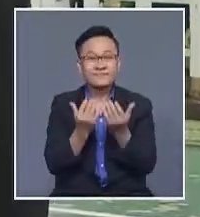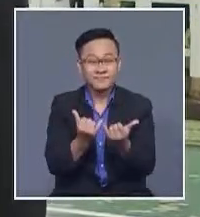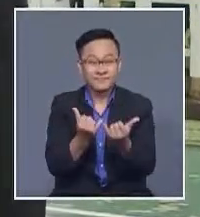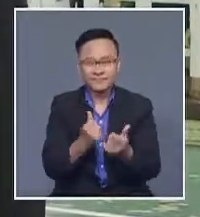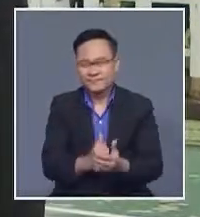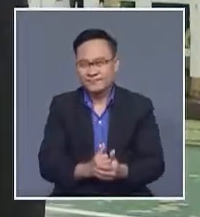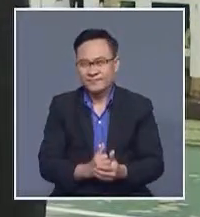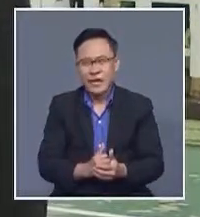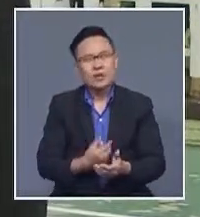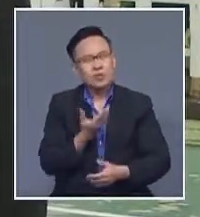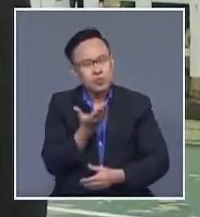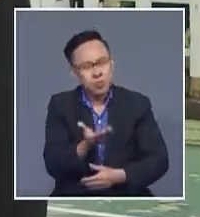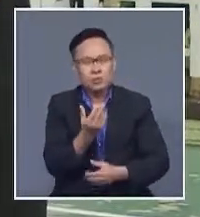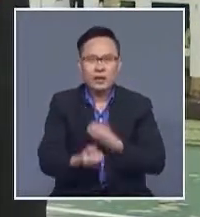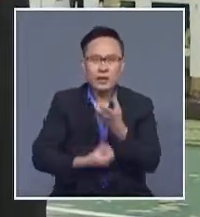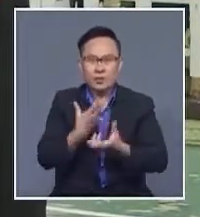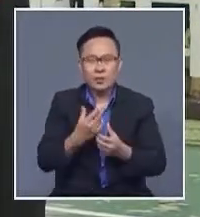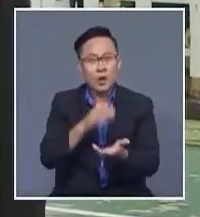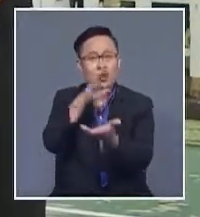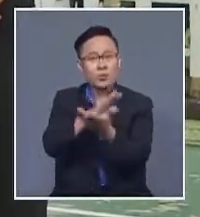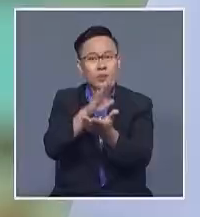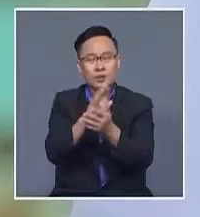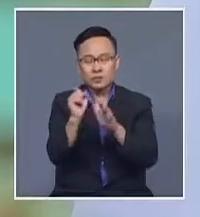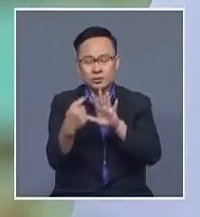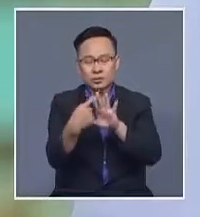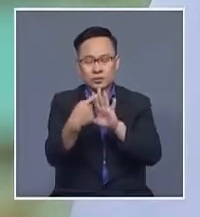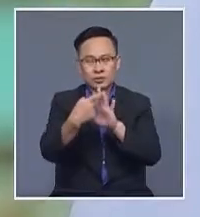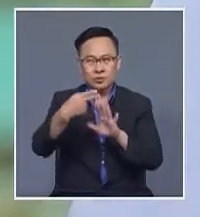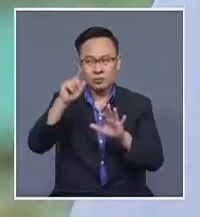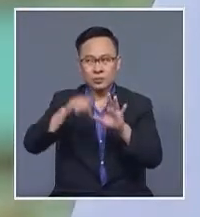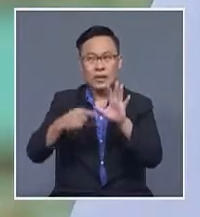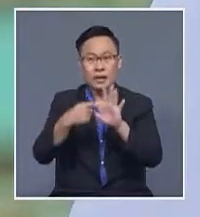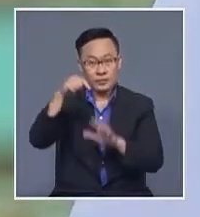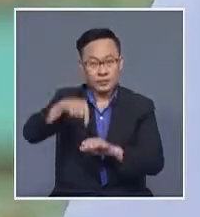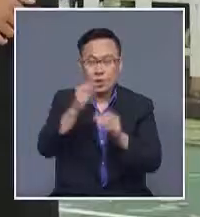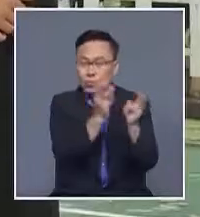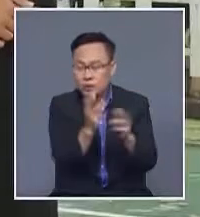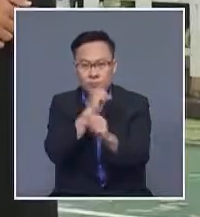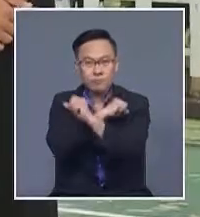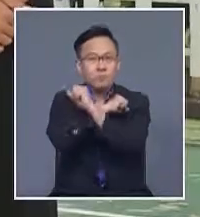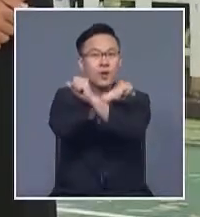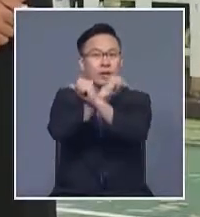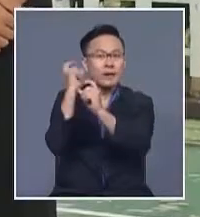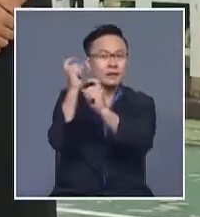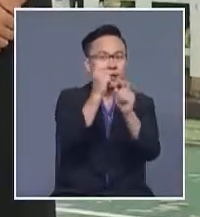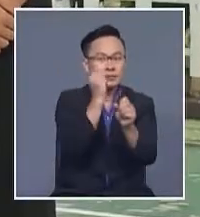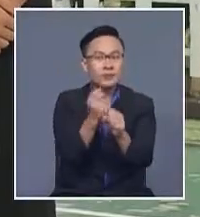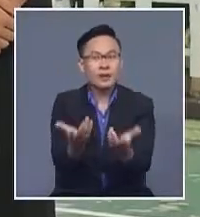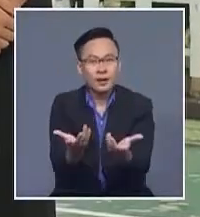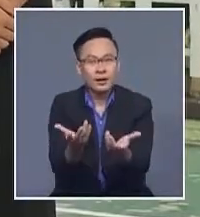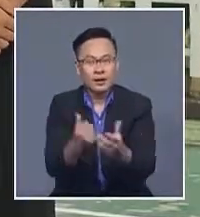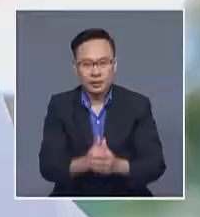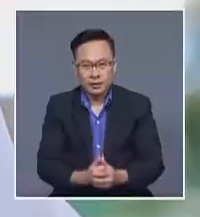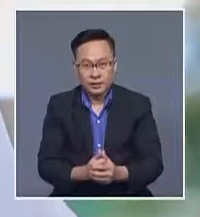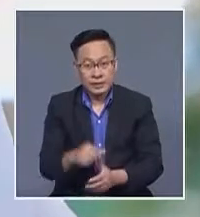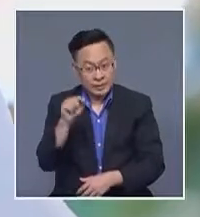ก่อนอื่นเลยนะคะอยากให้เล่าให้ฟังหน่อยว่าโรงเรียนสลอดจระเข้ขบเขามีวิธีการสร้างความปลอดภัยกันยังไงบ้างคะ ค่ะการสร้างความปลอดภัยนะคะ